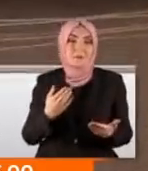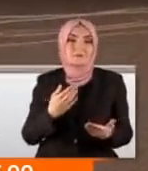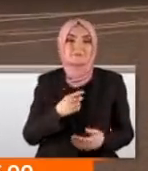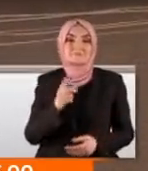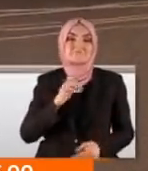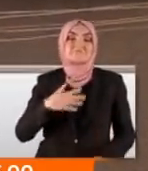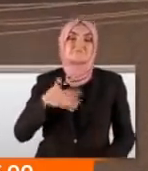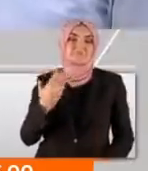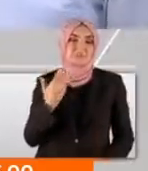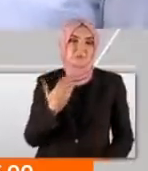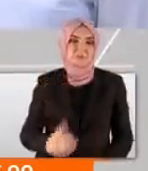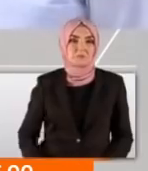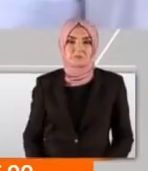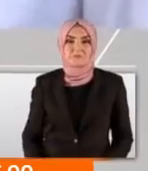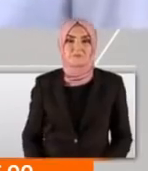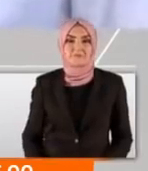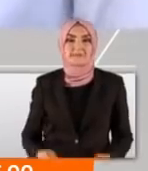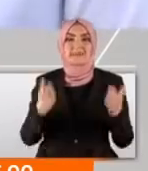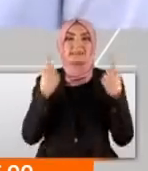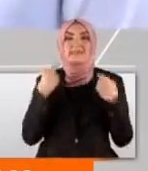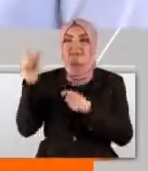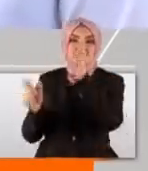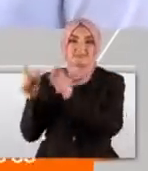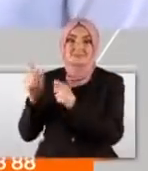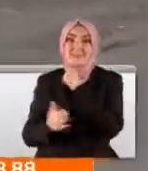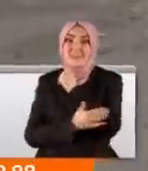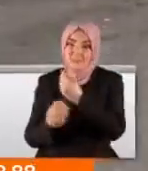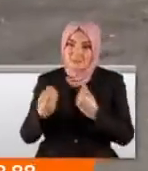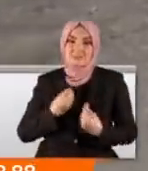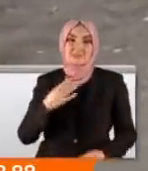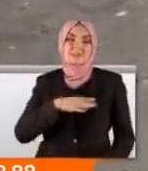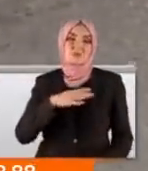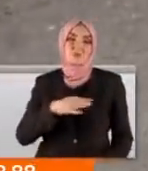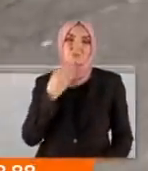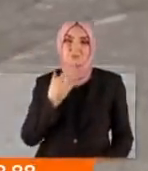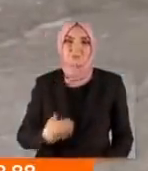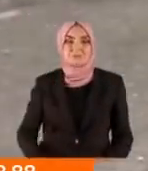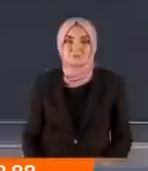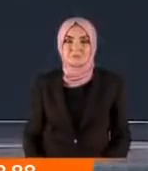Baz istasyonuna karşıyız. Yetkili mercilerin gerçekten yardımcı olmasını istiyorum.